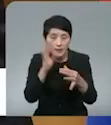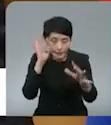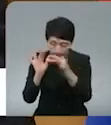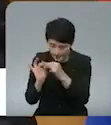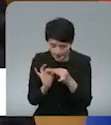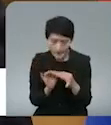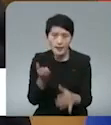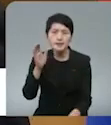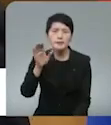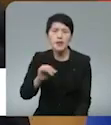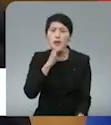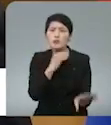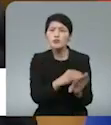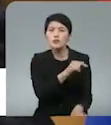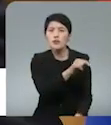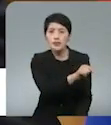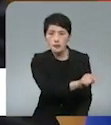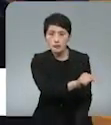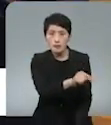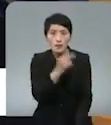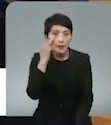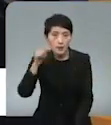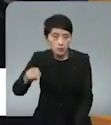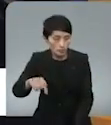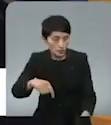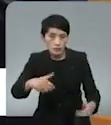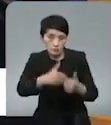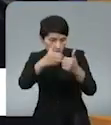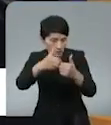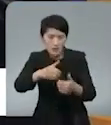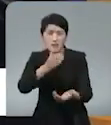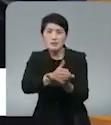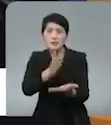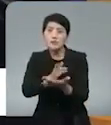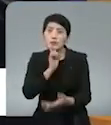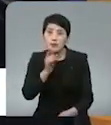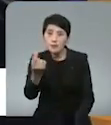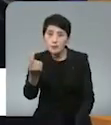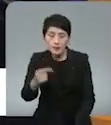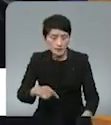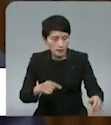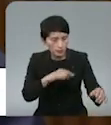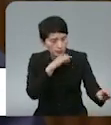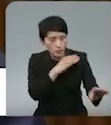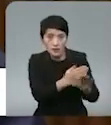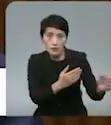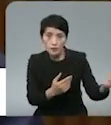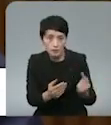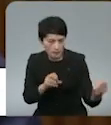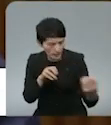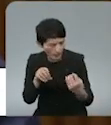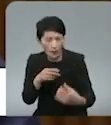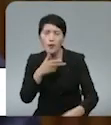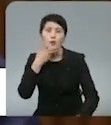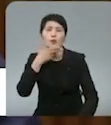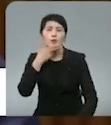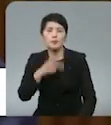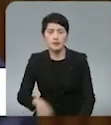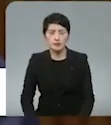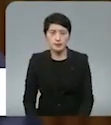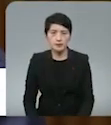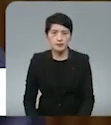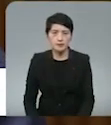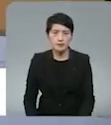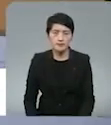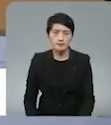président moon s'est dit déterminé à poursuivre ses efforts pour concrétiser cette initiative qui pourrait insuffler un nouvel élan à la reprise des pourparlers